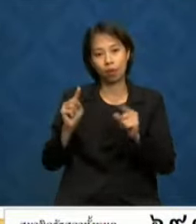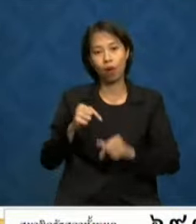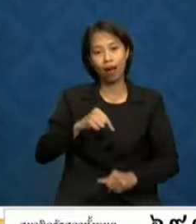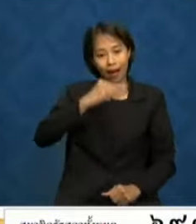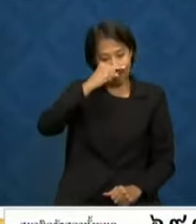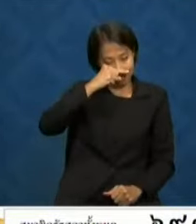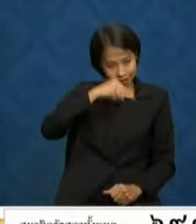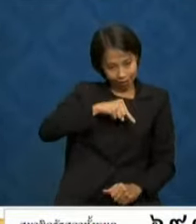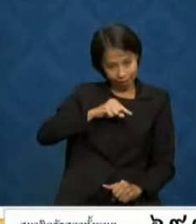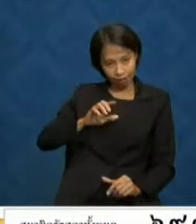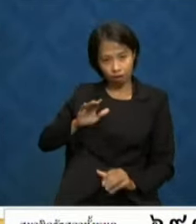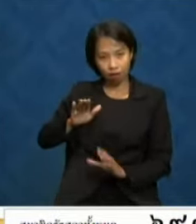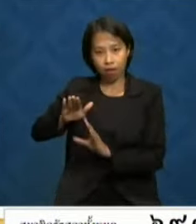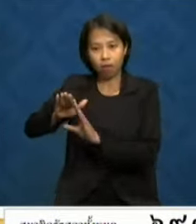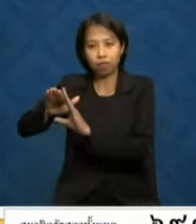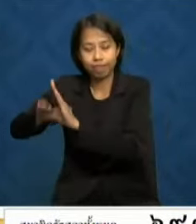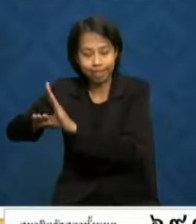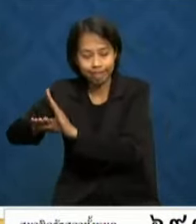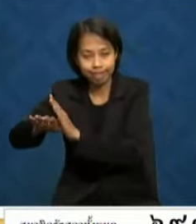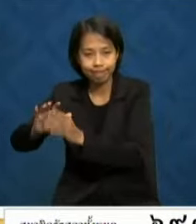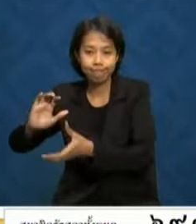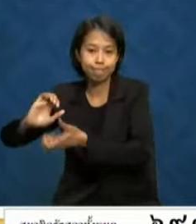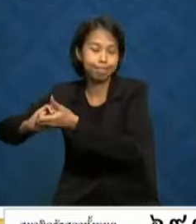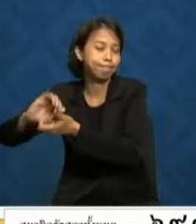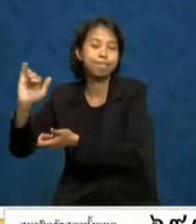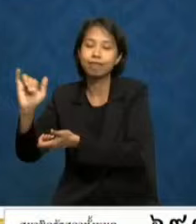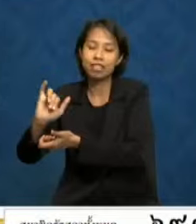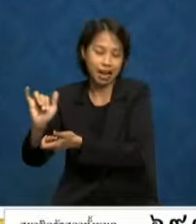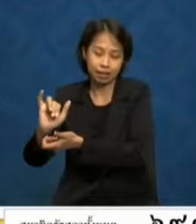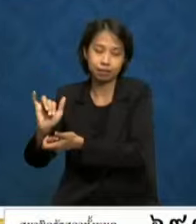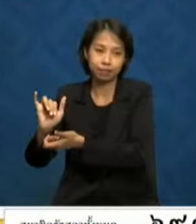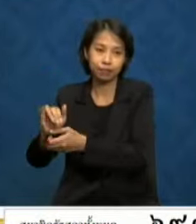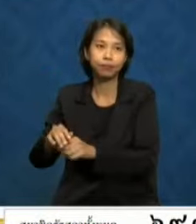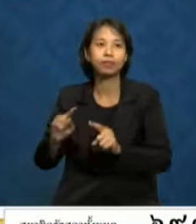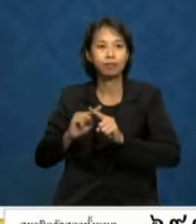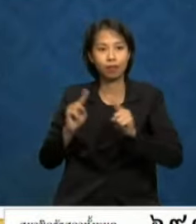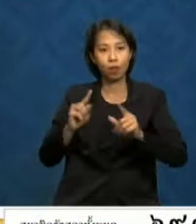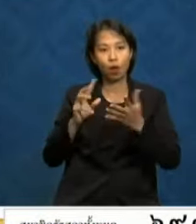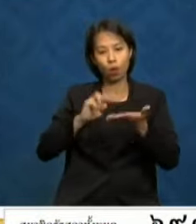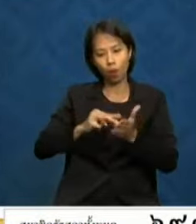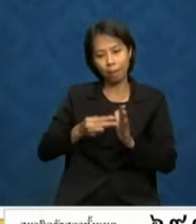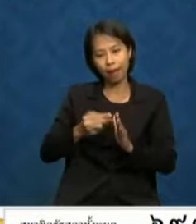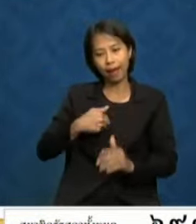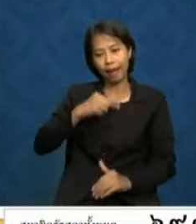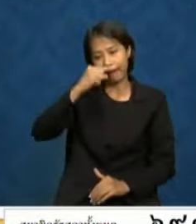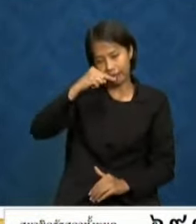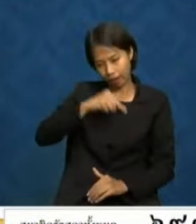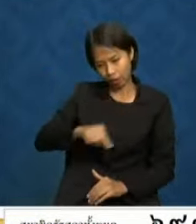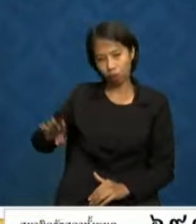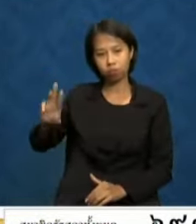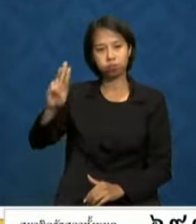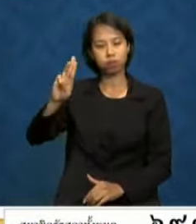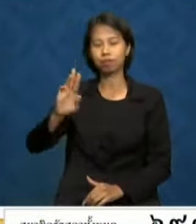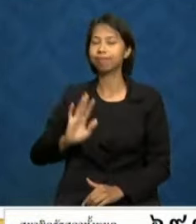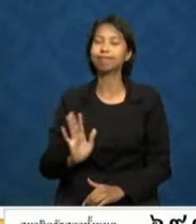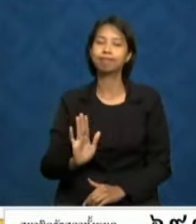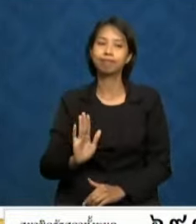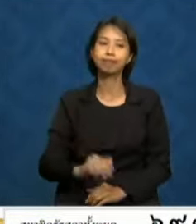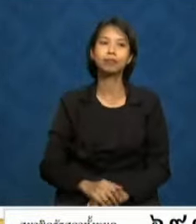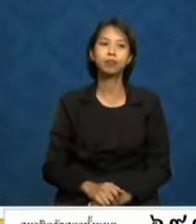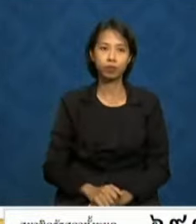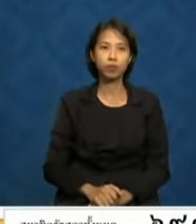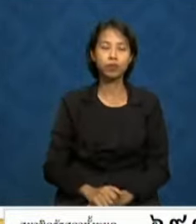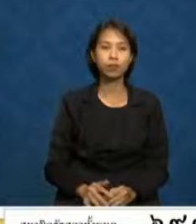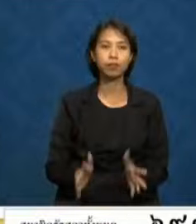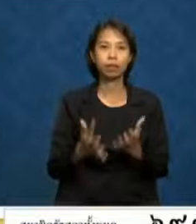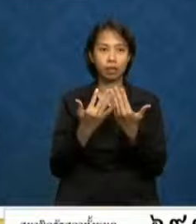ทยยังไม่ได้เข้าเป็นภาคีจึงไม่ได้ส่งผลให้ไทยต้องลงให้สัตยาบันในธรรมนูญกรุงโรมค่ะในชั้นนี้